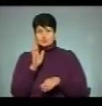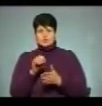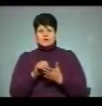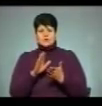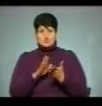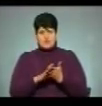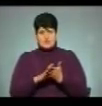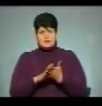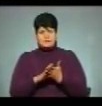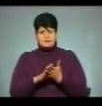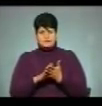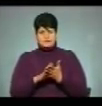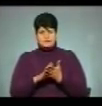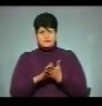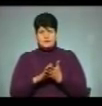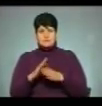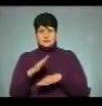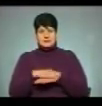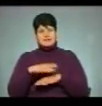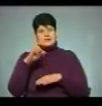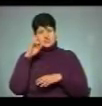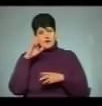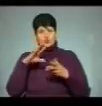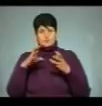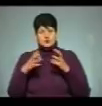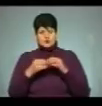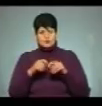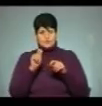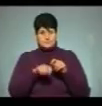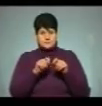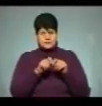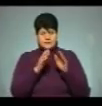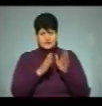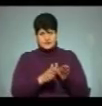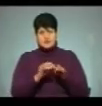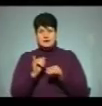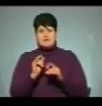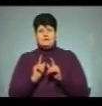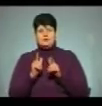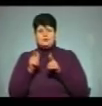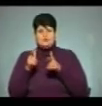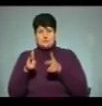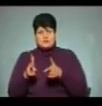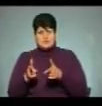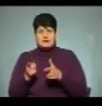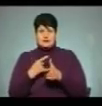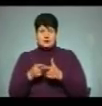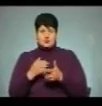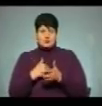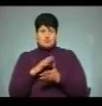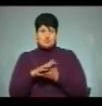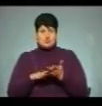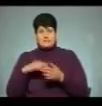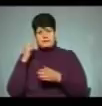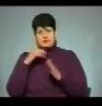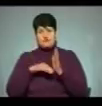предмети як державної підсумкової атестації, так і предмети вступних іспитів, якщо вони хочуть продовжити навчання